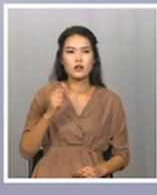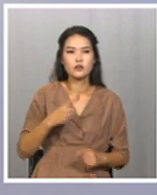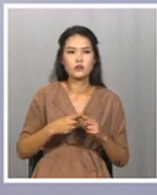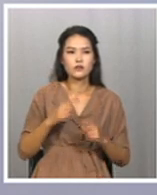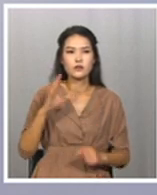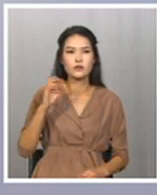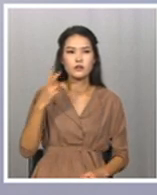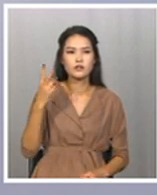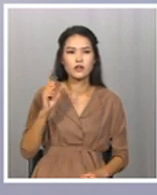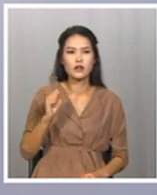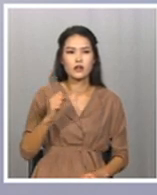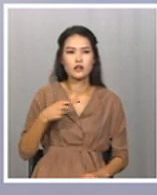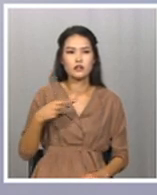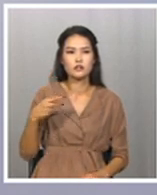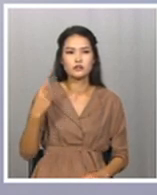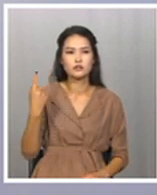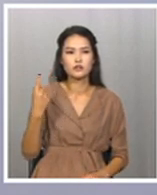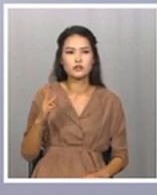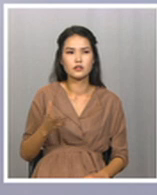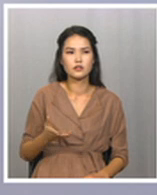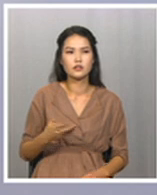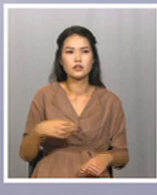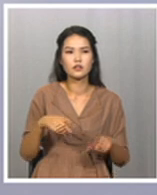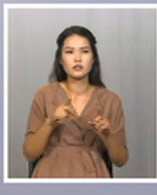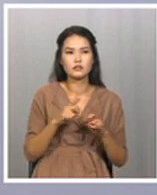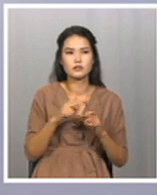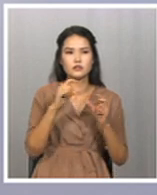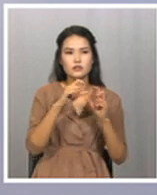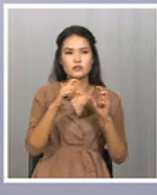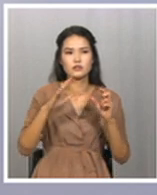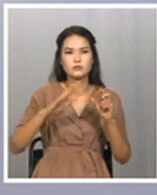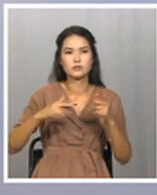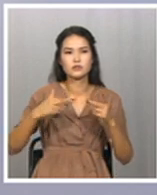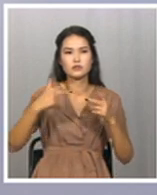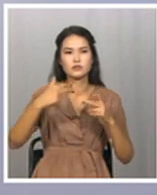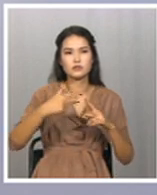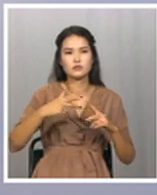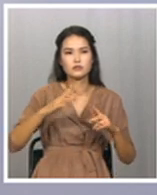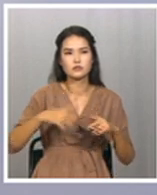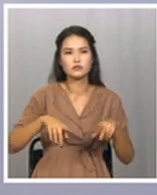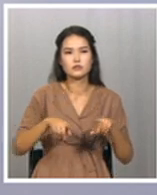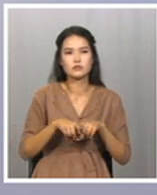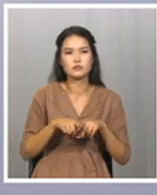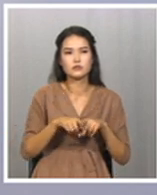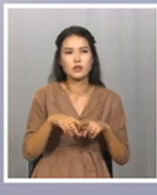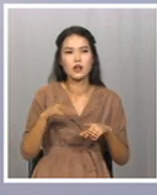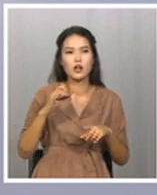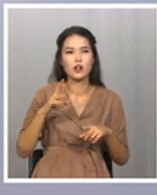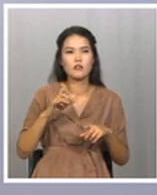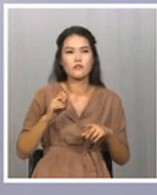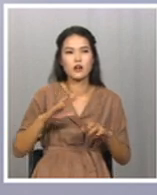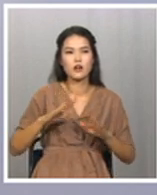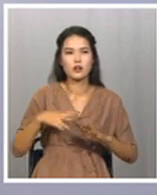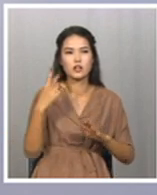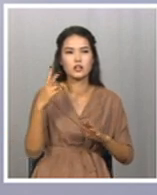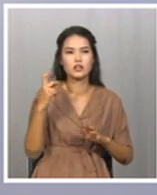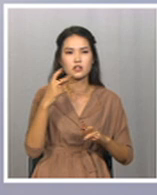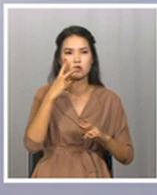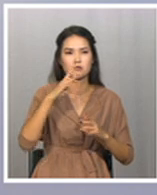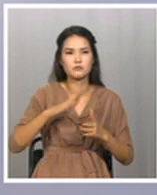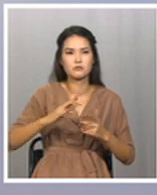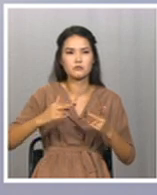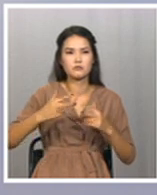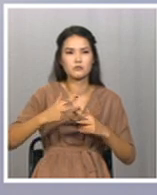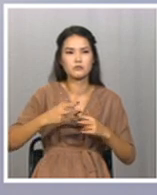тең 1. Демек, мына алғашқы жазылған өрнекке назар аударыңыздар. Бұл жерде альфаның орнында 2x тұр. Олай болса,